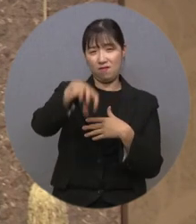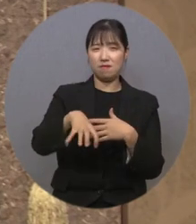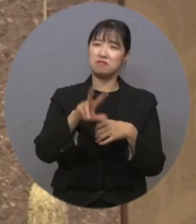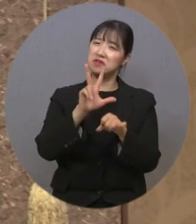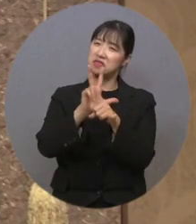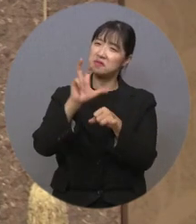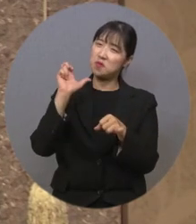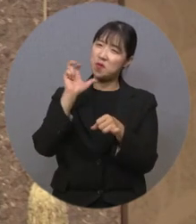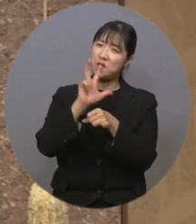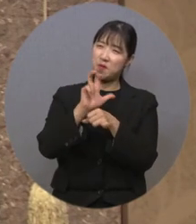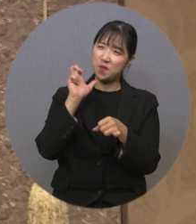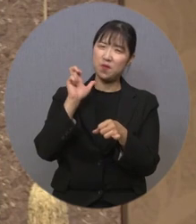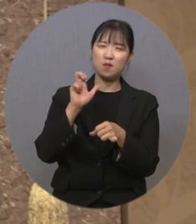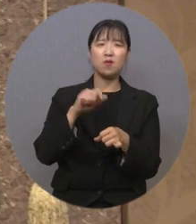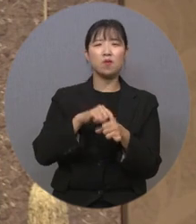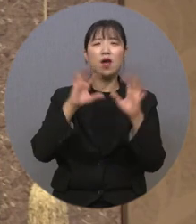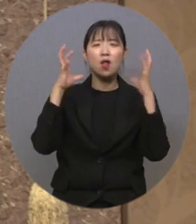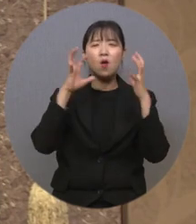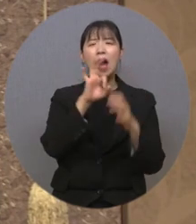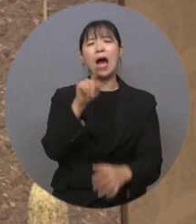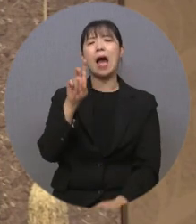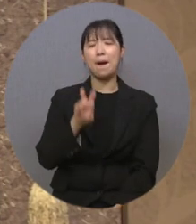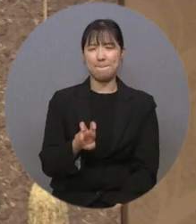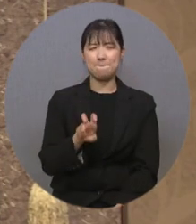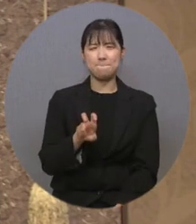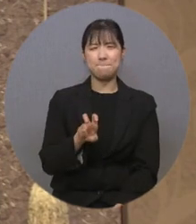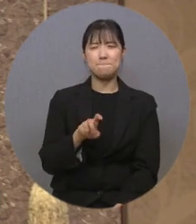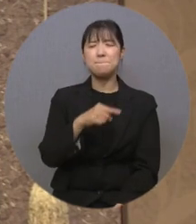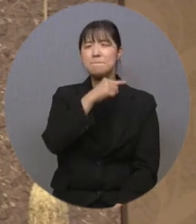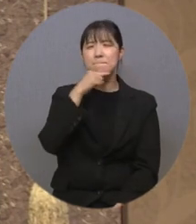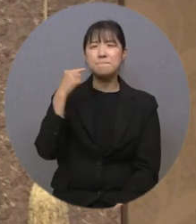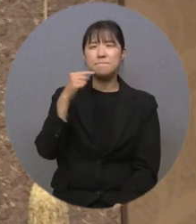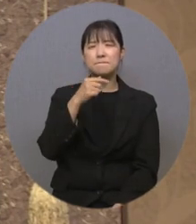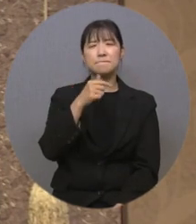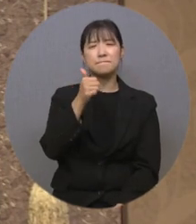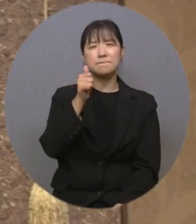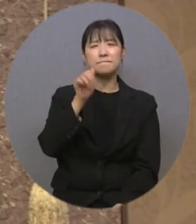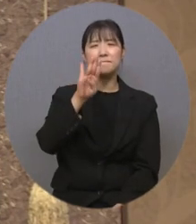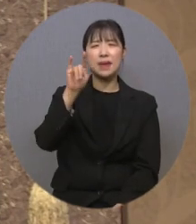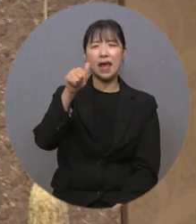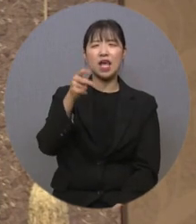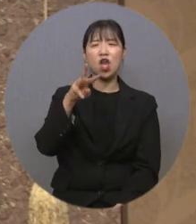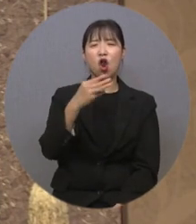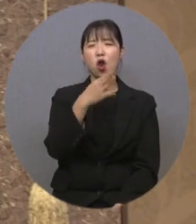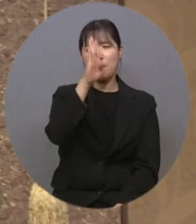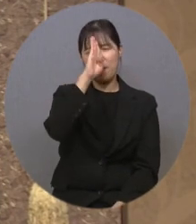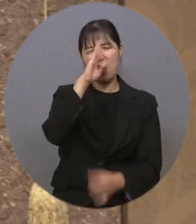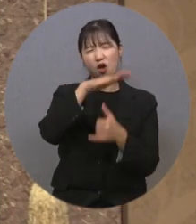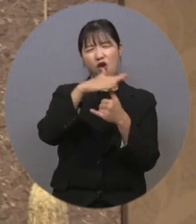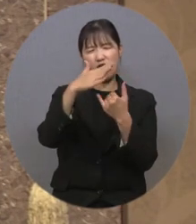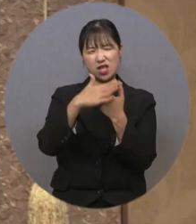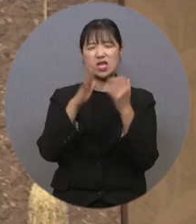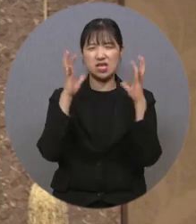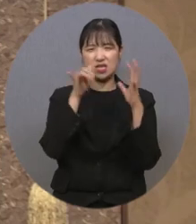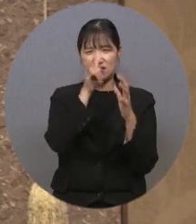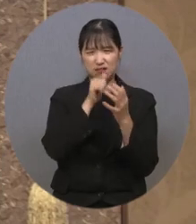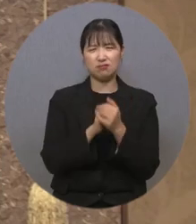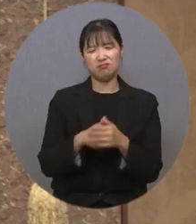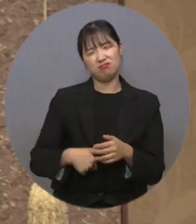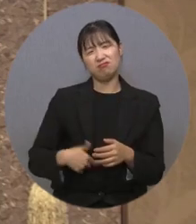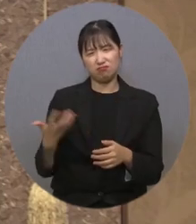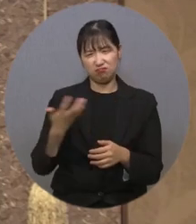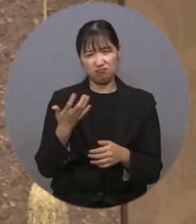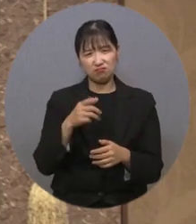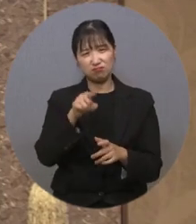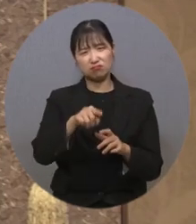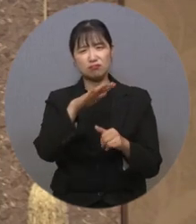네. 소아암 이제 백혈병 어린이 환자동이 있어요. 지금도 가슴이 찡한데 그